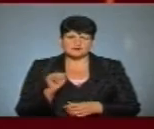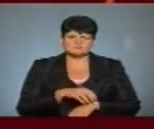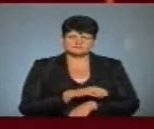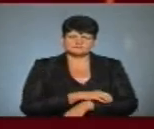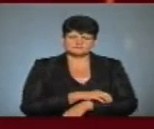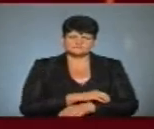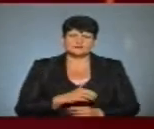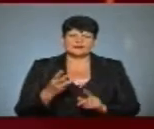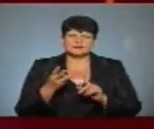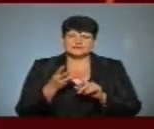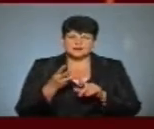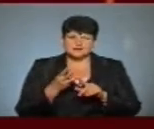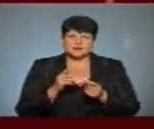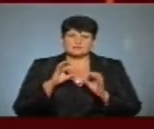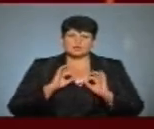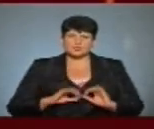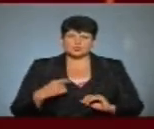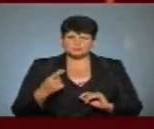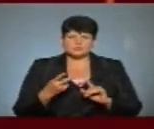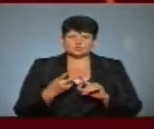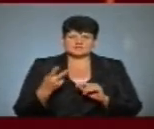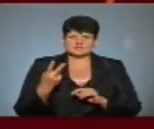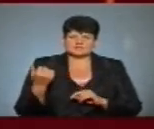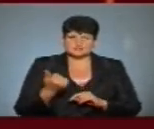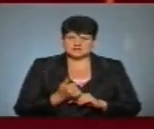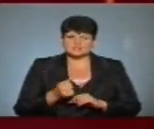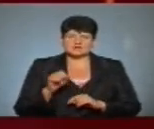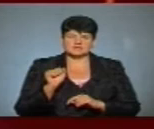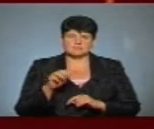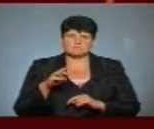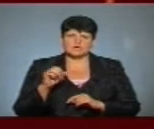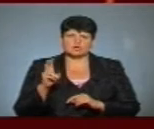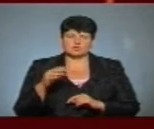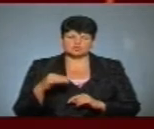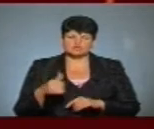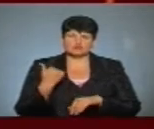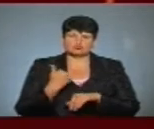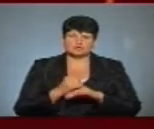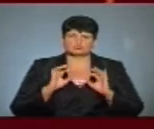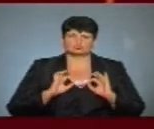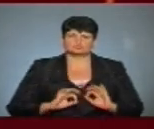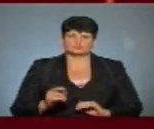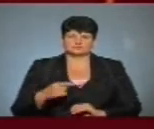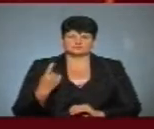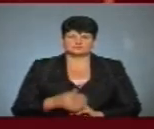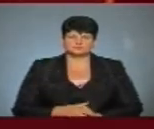Третій прокурор області за цей рік і другий за два тижні. Андрій Миколайчук очолив прокуратуру Тернопільщини.